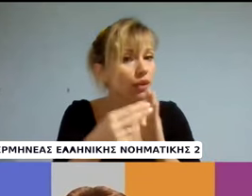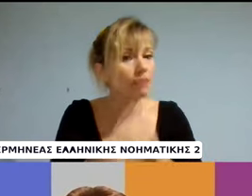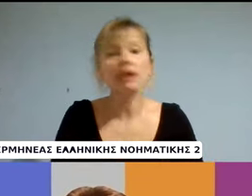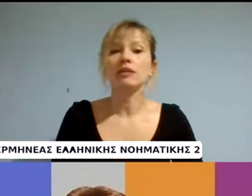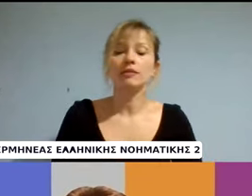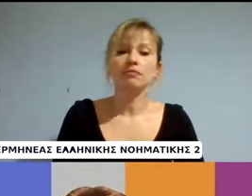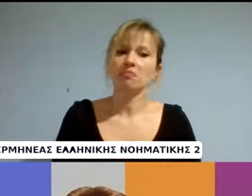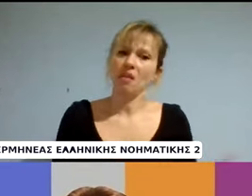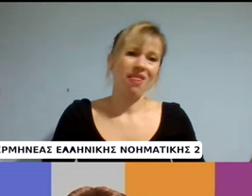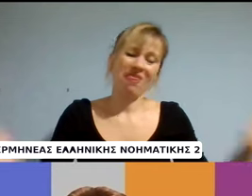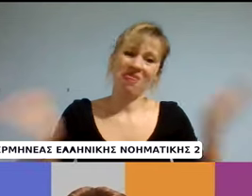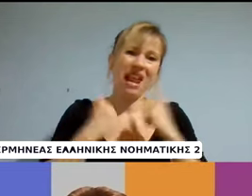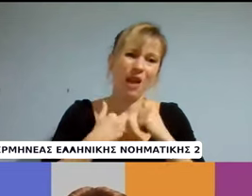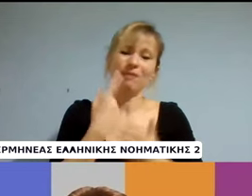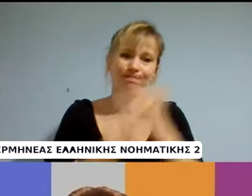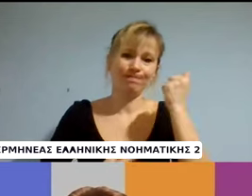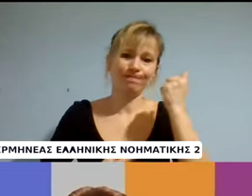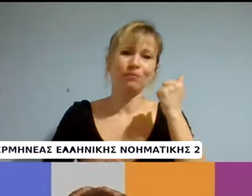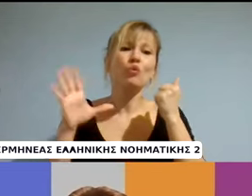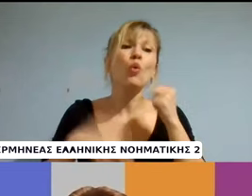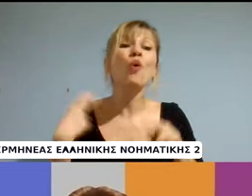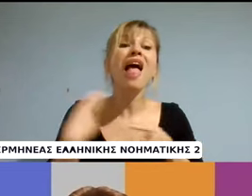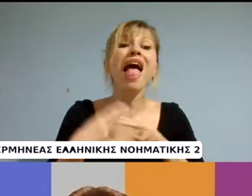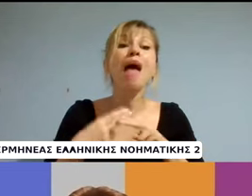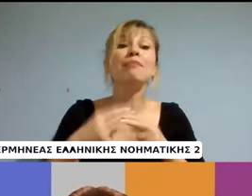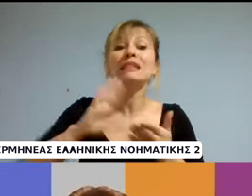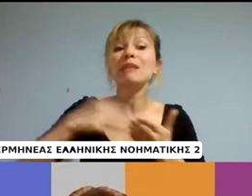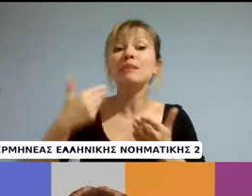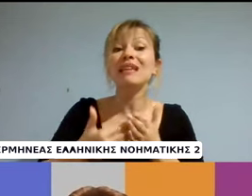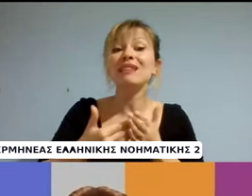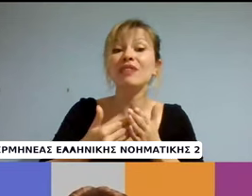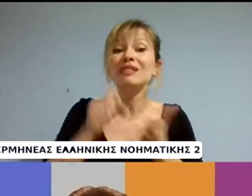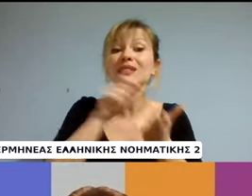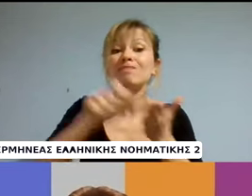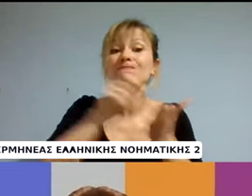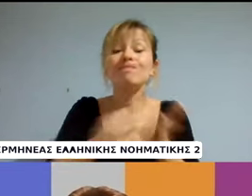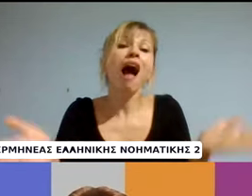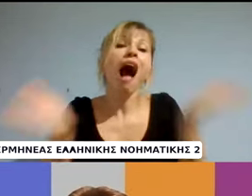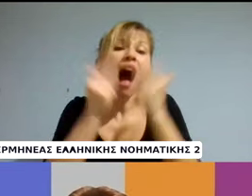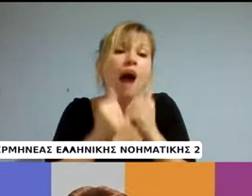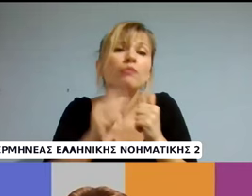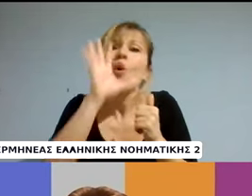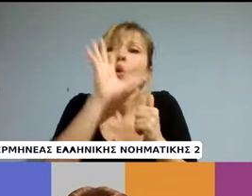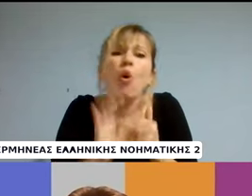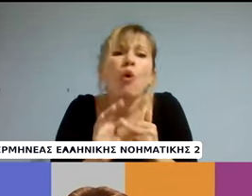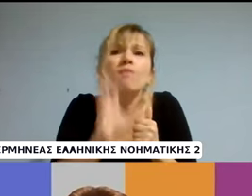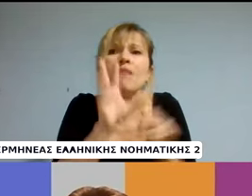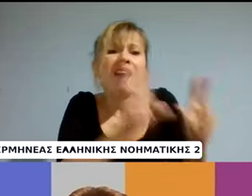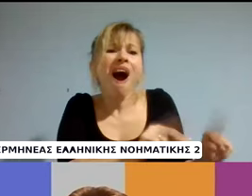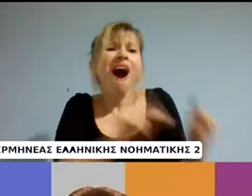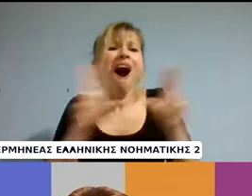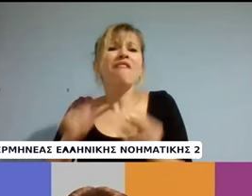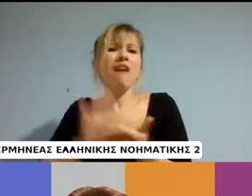Δεν έχουμε συμπεριλάβει κάτι για τις επίσημες μεταφράσεις, γιατί ουσιαστικά θεωρούνται μεταφράσεις, άρα συμπεριλαμβάνονται στο ευρύτερο πλαίσιο